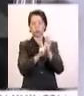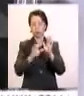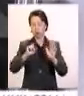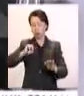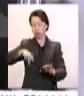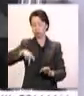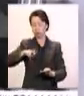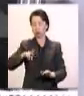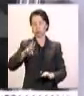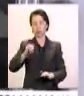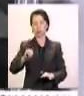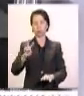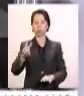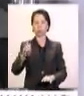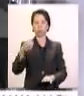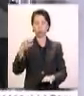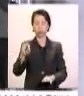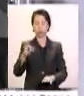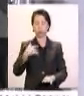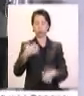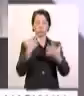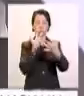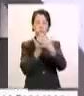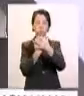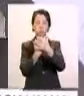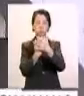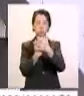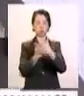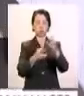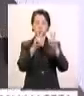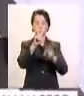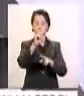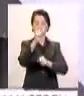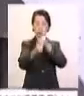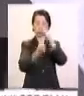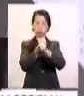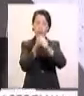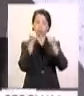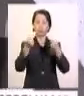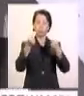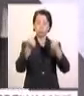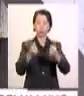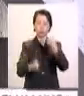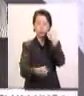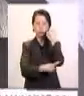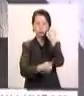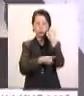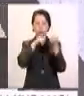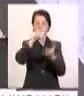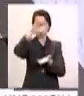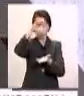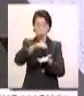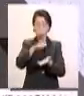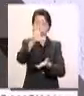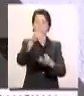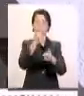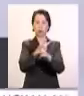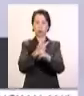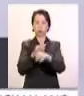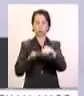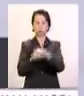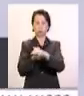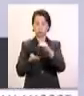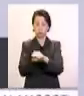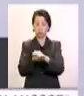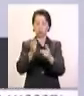SPRM 2009 yang membawa hukuman penjara maksimum 20 tahun dan denda tidak kurang daripada 5 kali ganda nilai